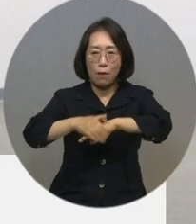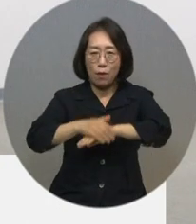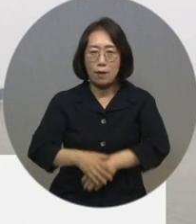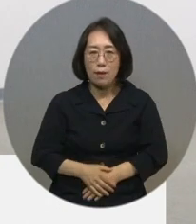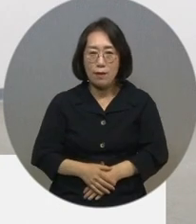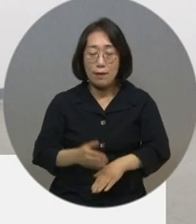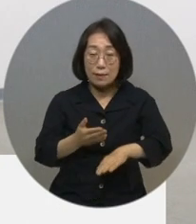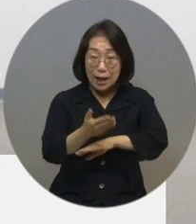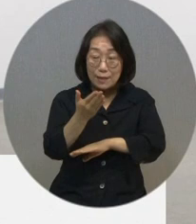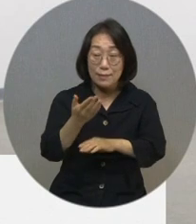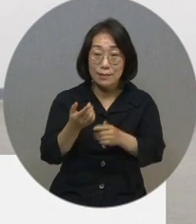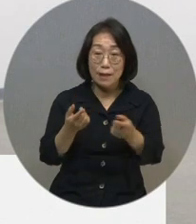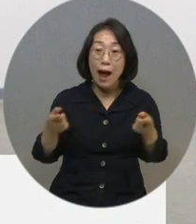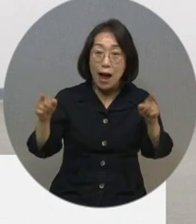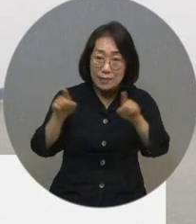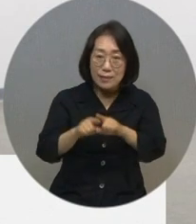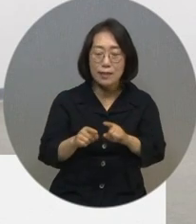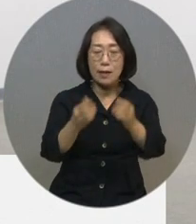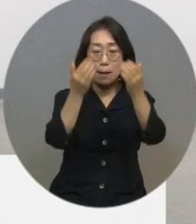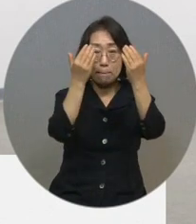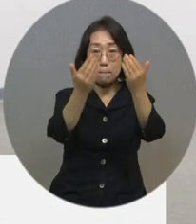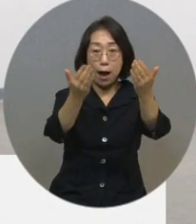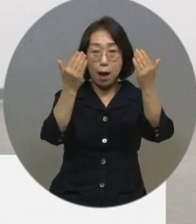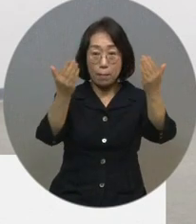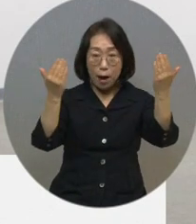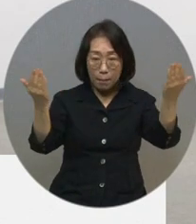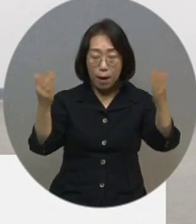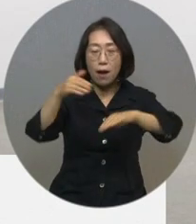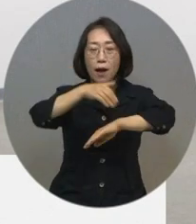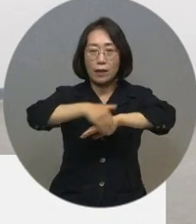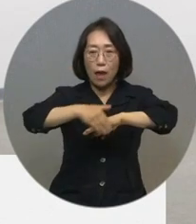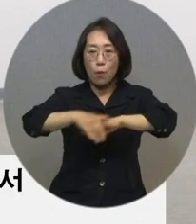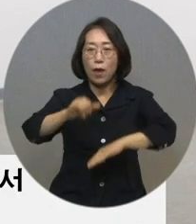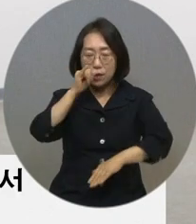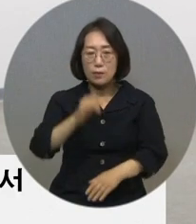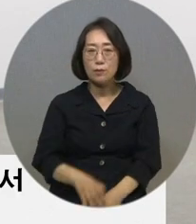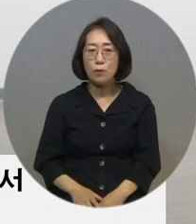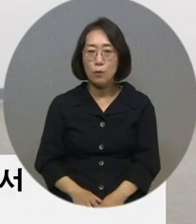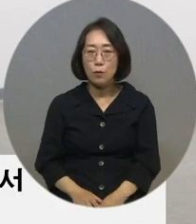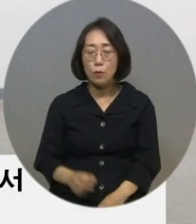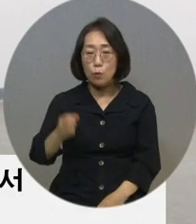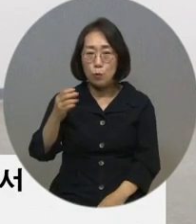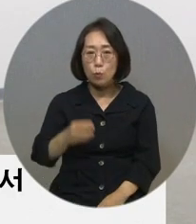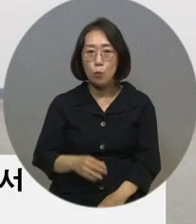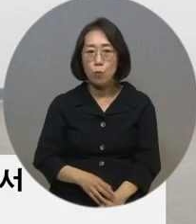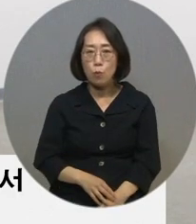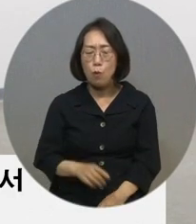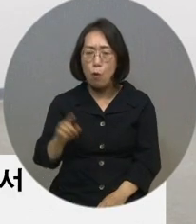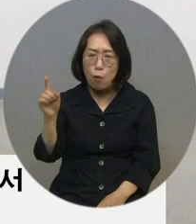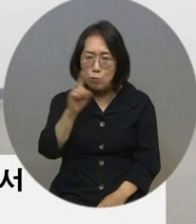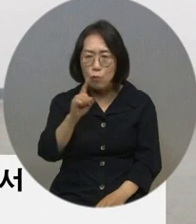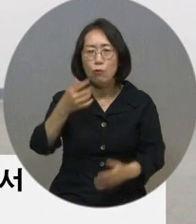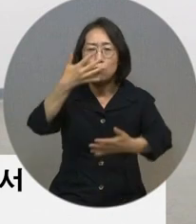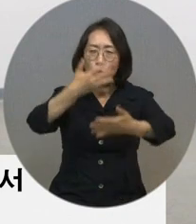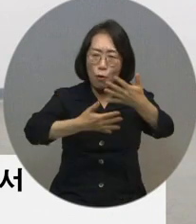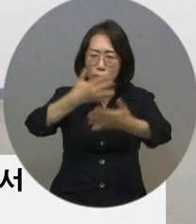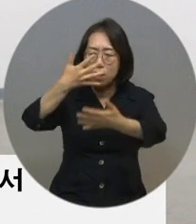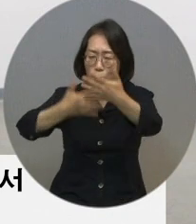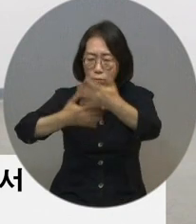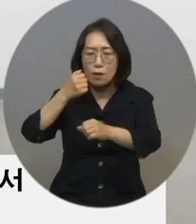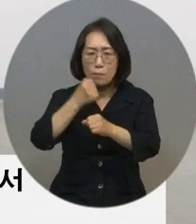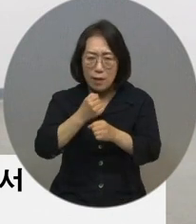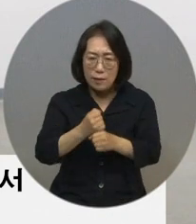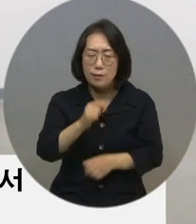동료 작가분들하고 같이 단체 전시 계획도 좀 있고요. 앞으로는 이제 또 어떤